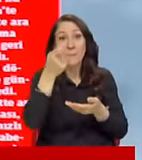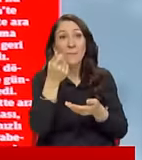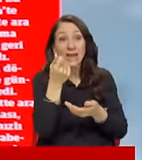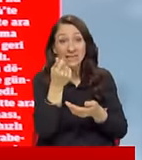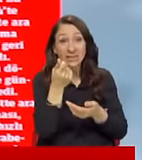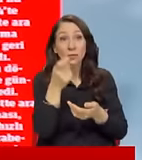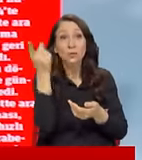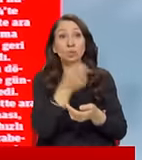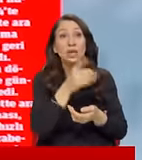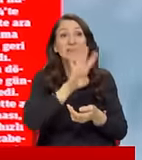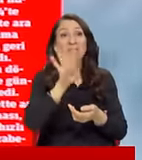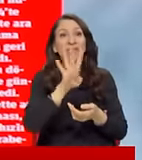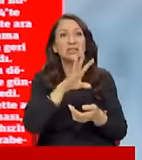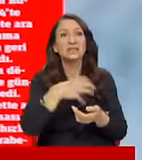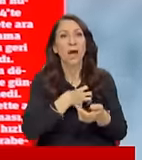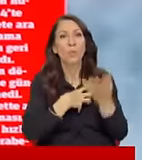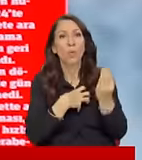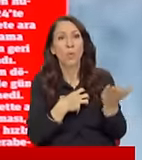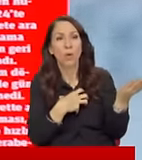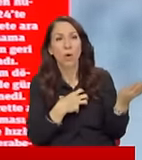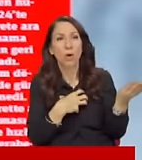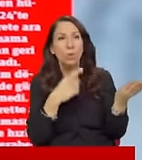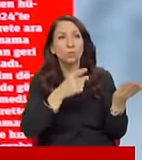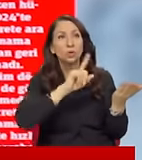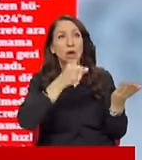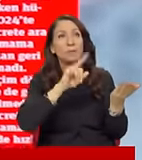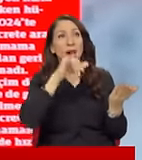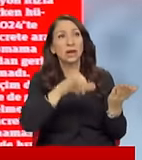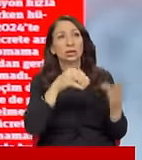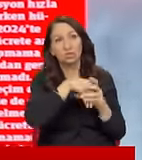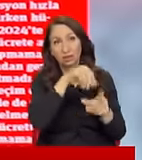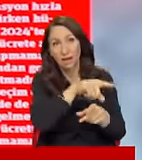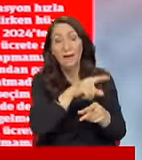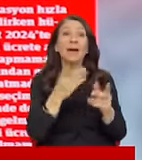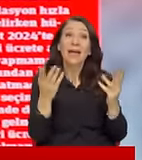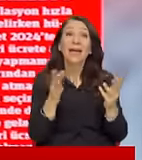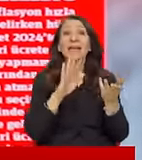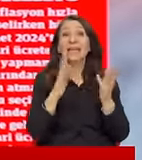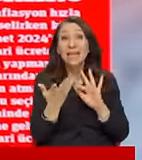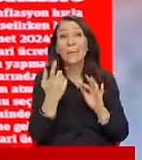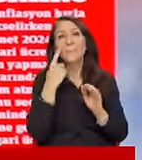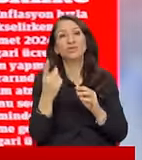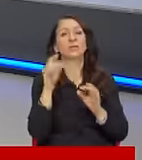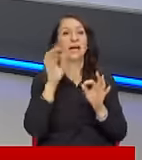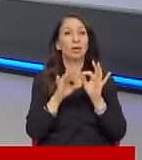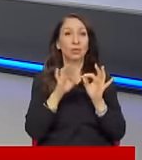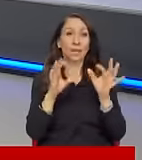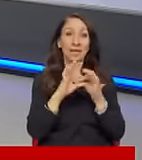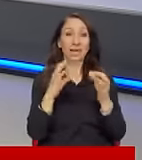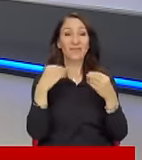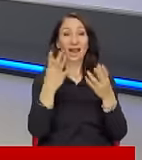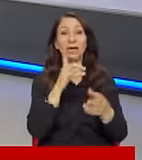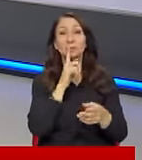servetinin %40'ına sahip oluyor ya da bunu yönetme hakkı içinde. Yine bakacağız ekonomiye dair